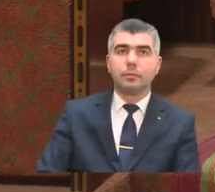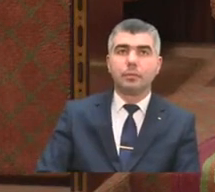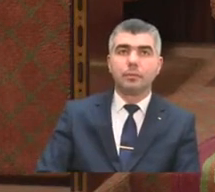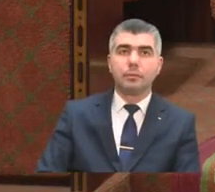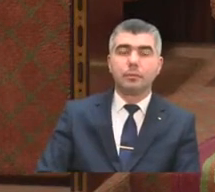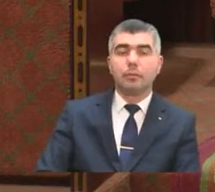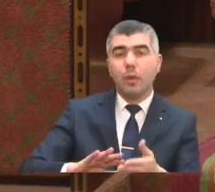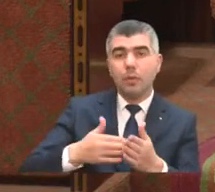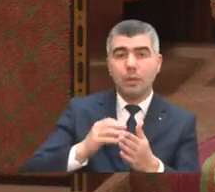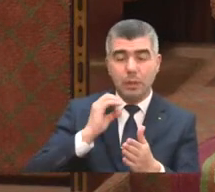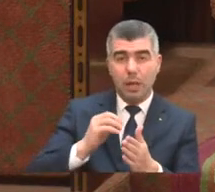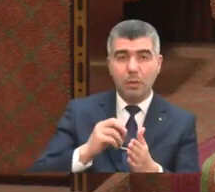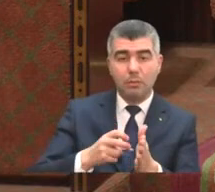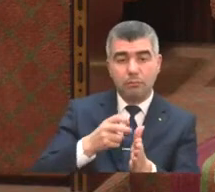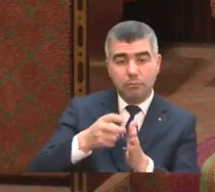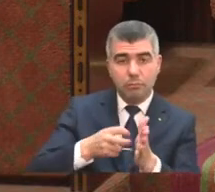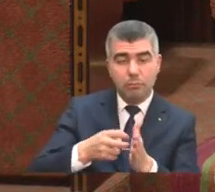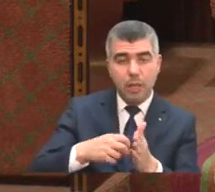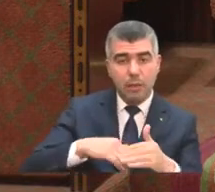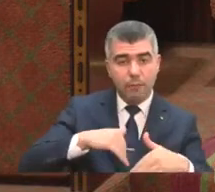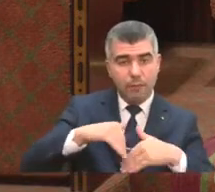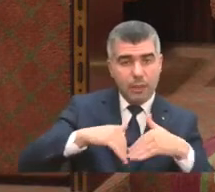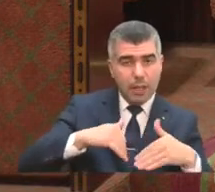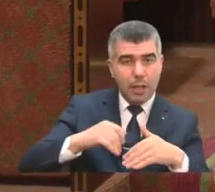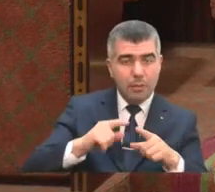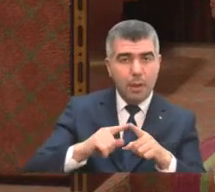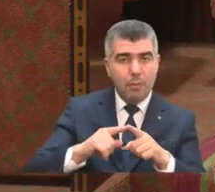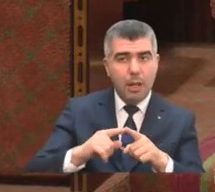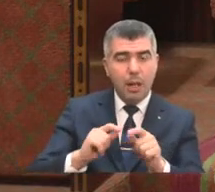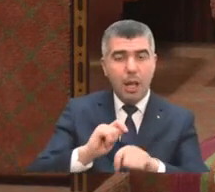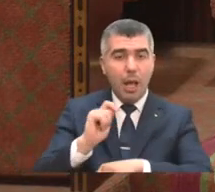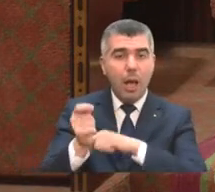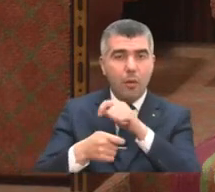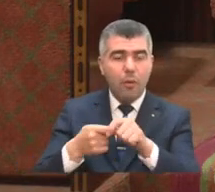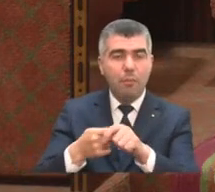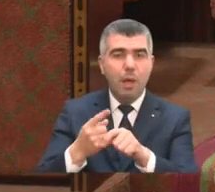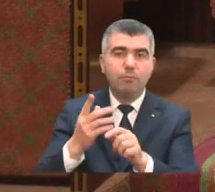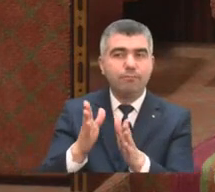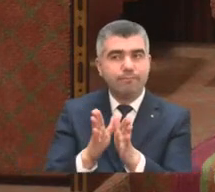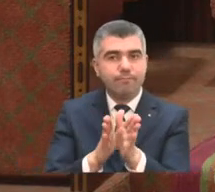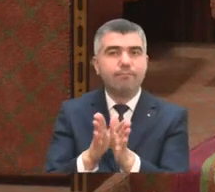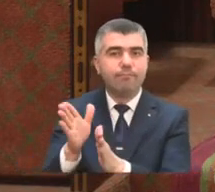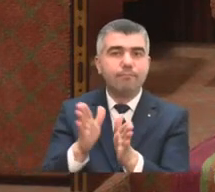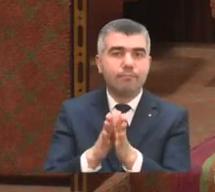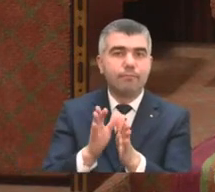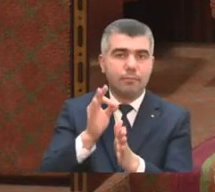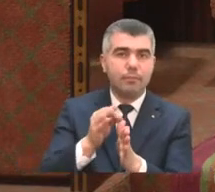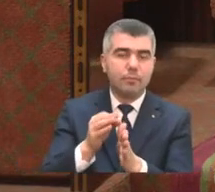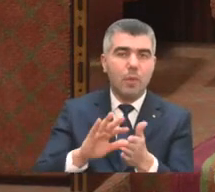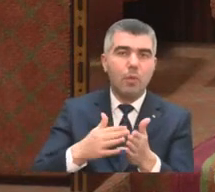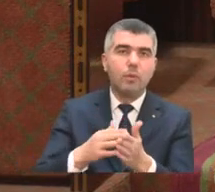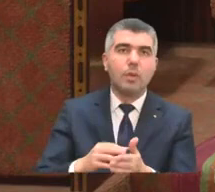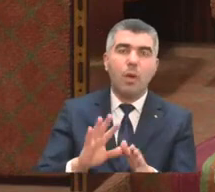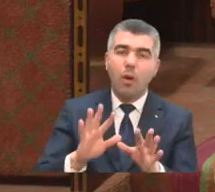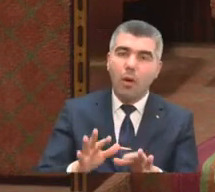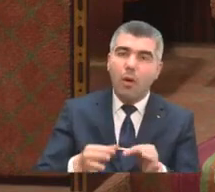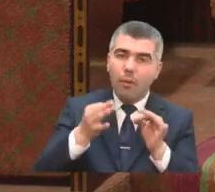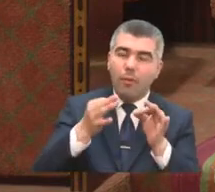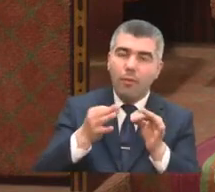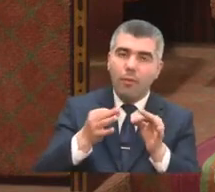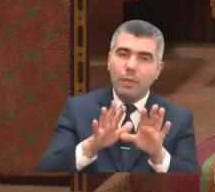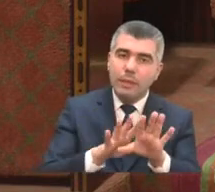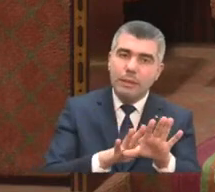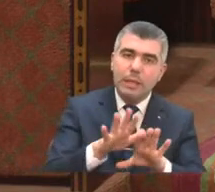النقل بالعالم القروي عنده طابع متنوع مختلف ومختلف، وتحتاج إلى مقاربة محلية باش نقدروا